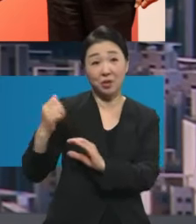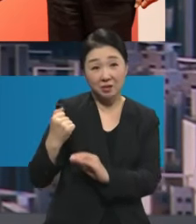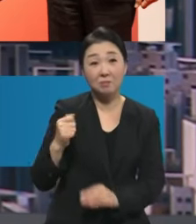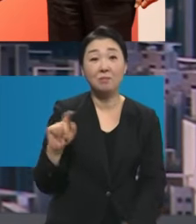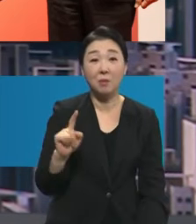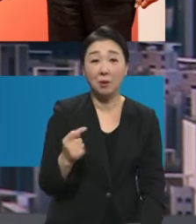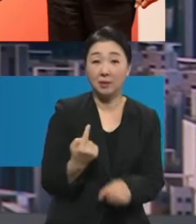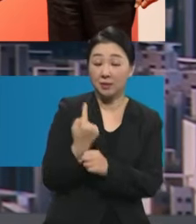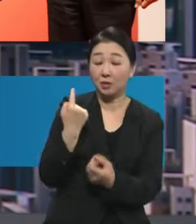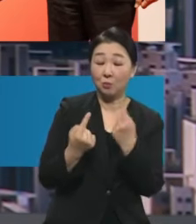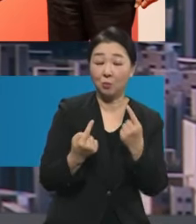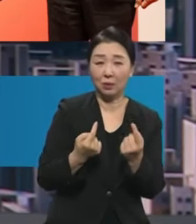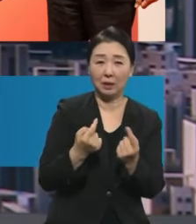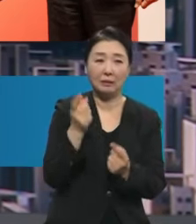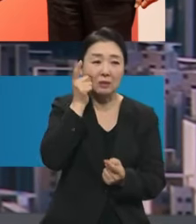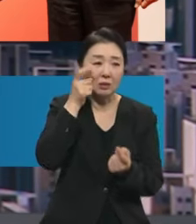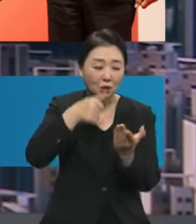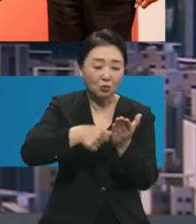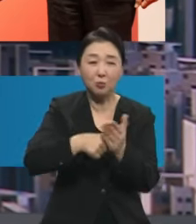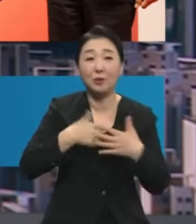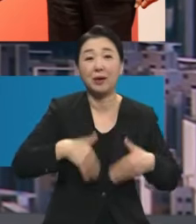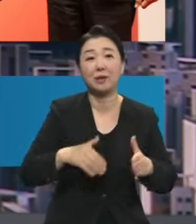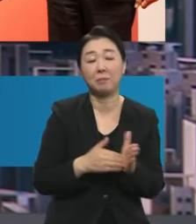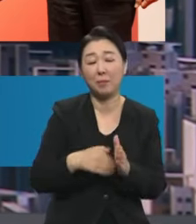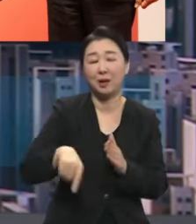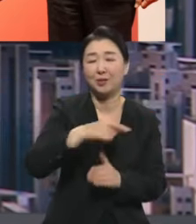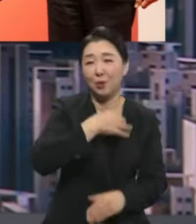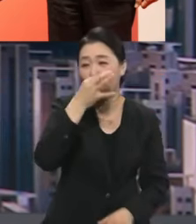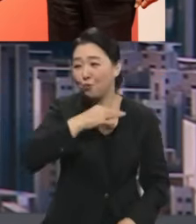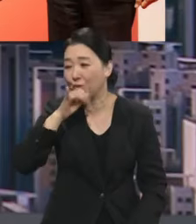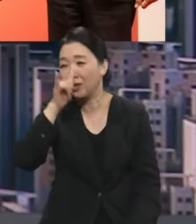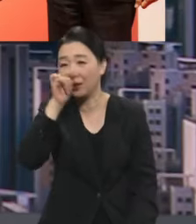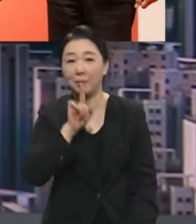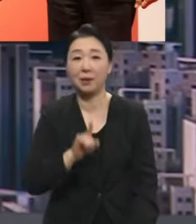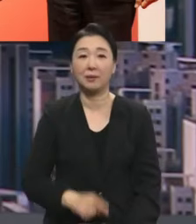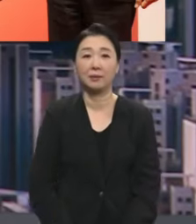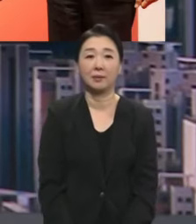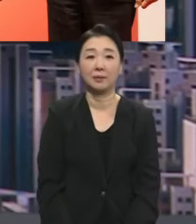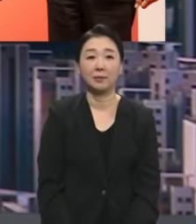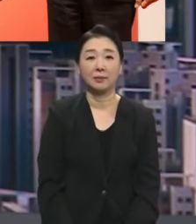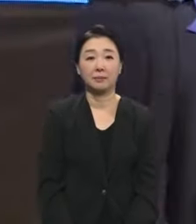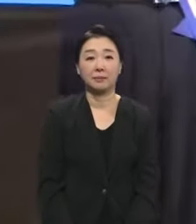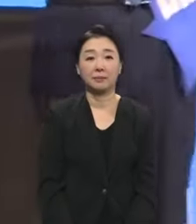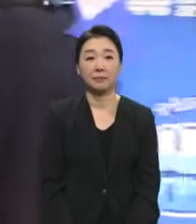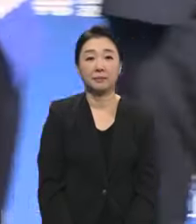지난해보다 모바일 투표율이 낮은 걸 두고 서로 유리한 해석을 내놓고 있습니다. 김태영 기자가 보도합니다.